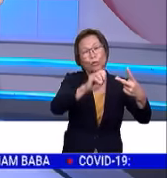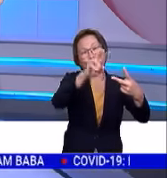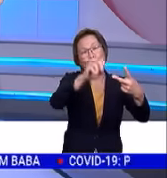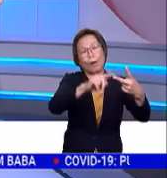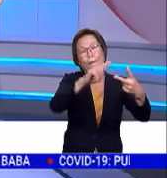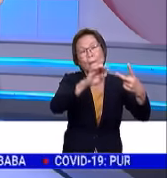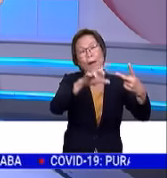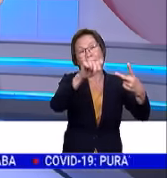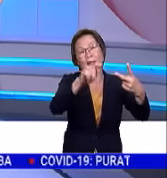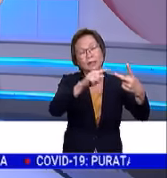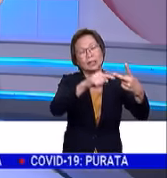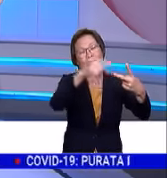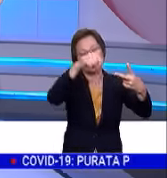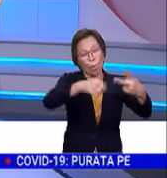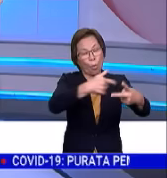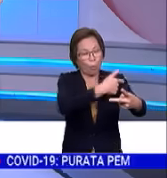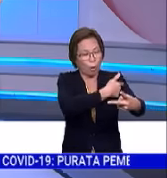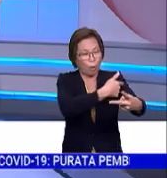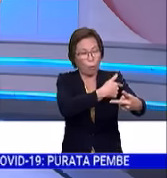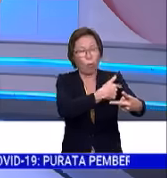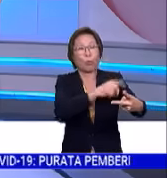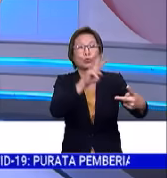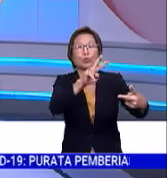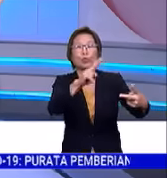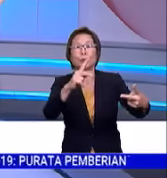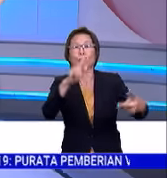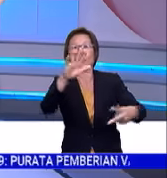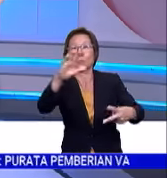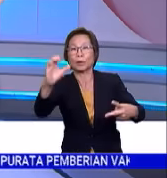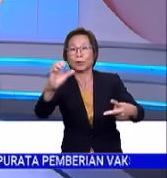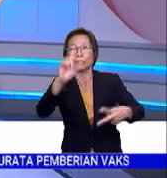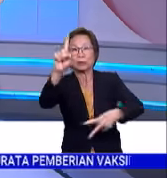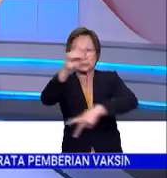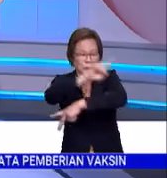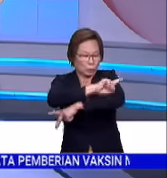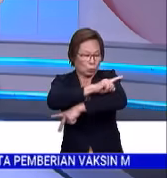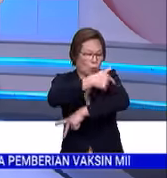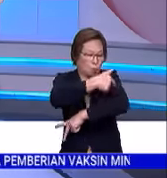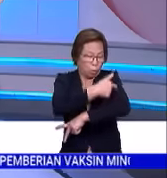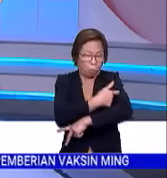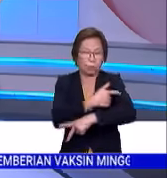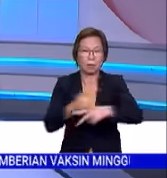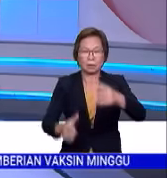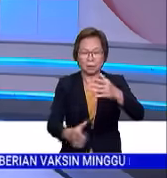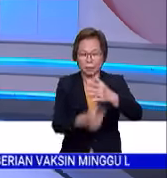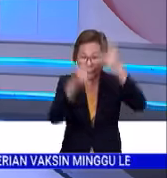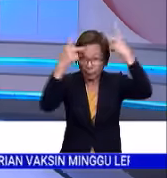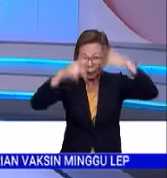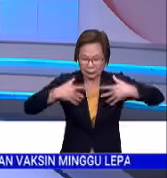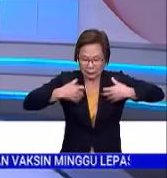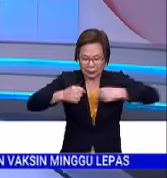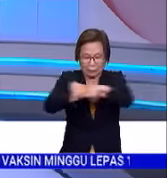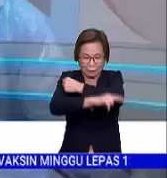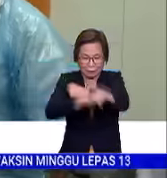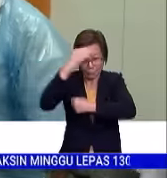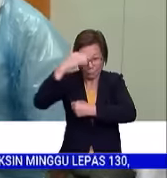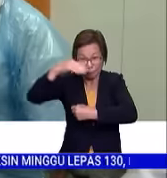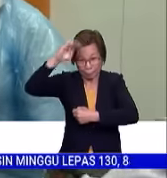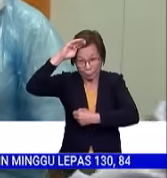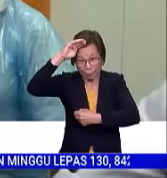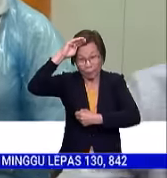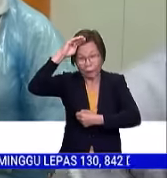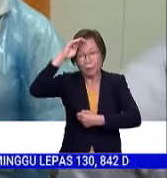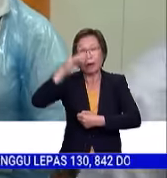Melati yang mampu memberi vaksin hampir 2,500 suntikan sehari. Menurut Timbalan Pengarah Kesihatan Negeri, Dr. Muhammad